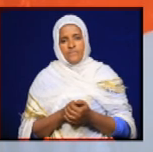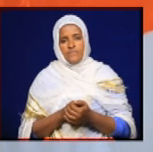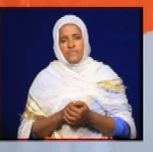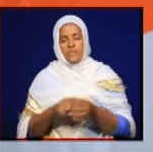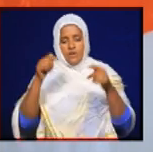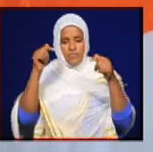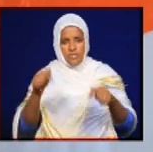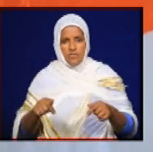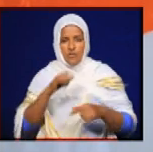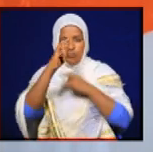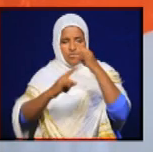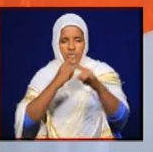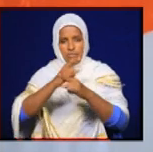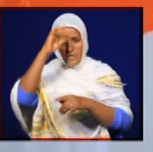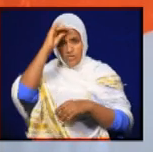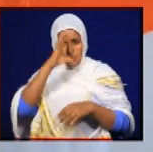በዛሬው ዘመን ሰው